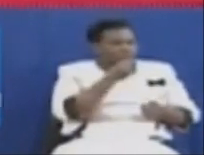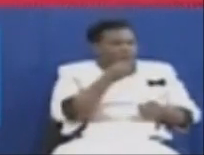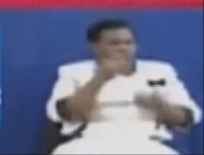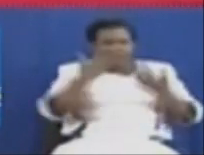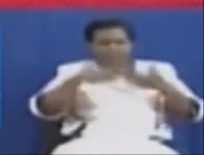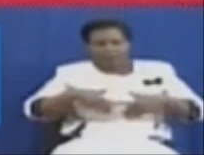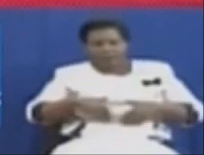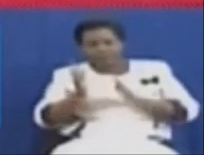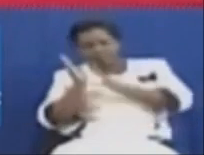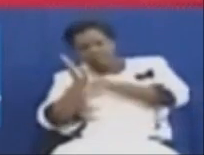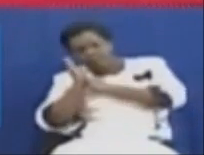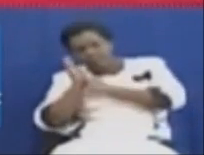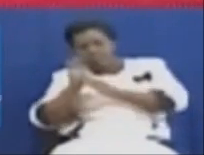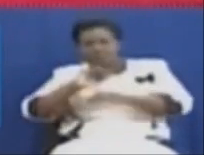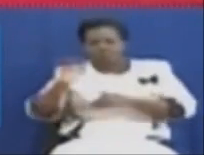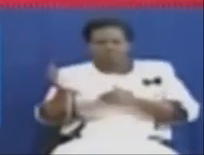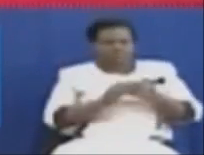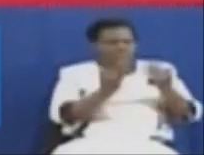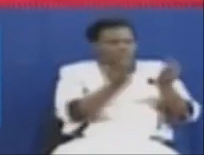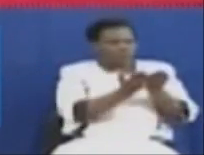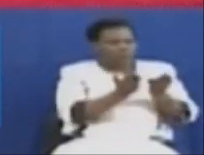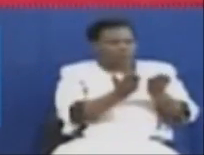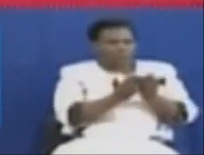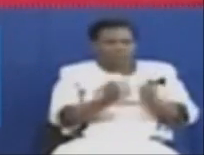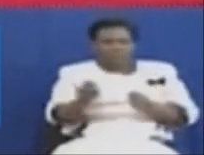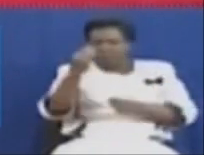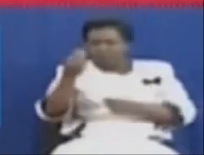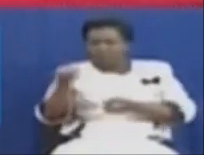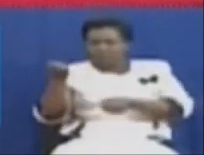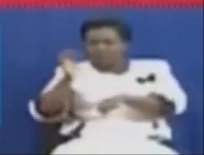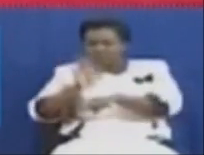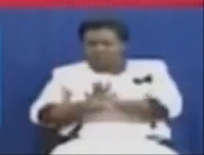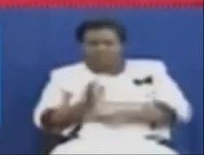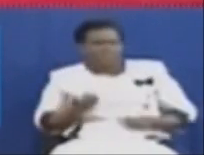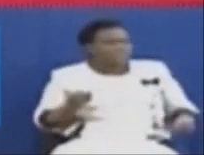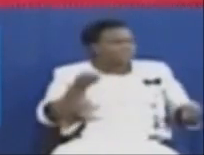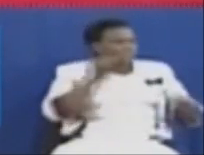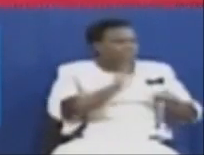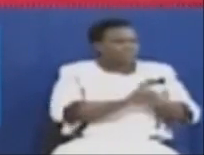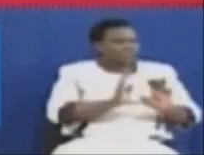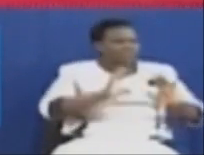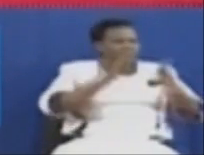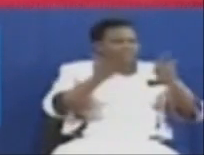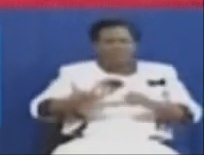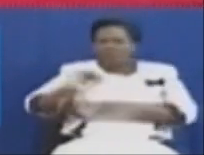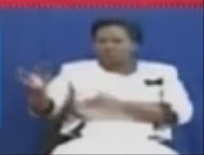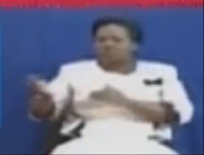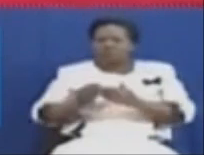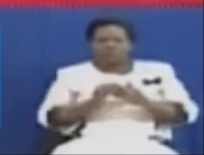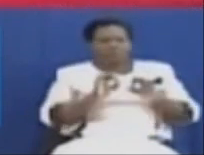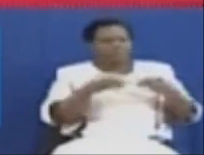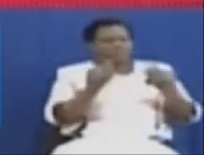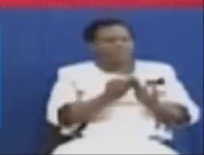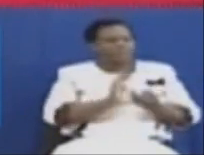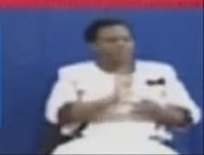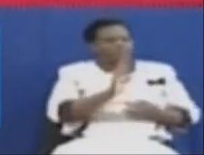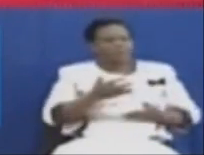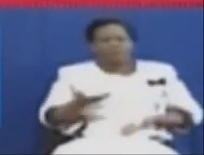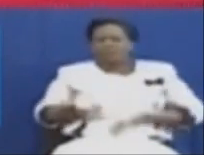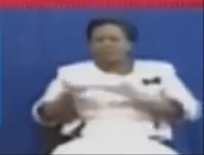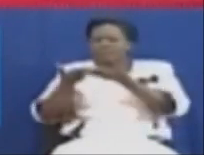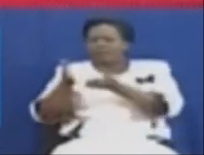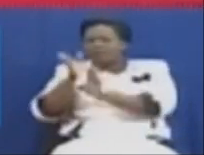wakiwemo wa kiume 4,865 na wa kike 1,528, wanaishi na kufanya kazi mitaani walitambuliwa. Mheshimiwa Naibu